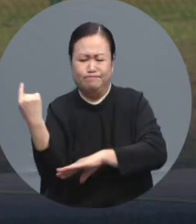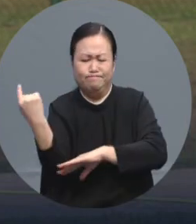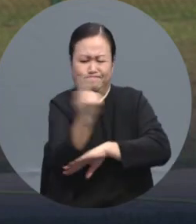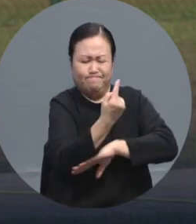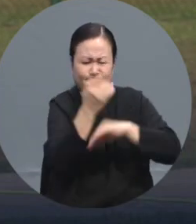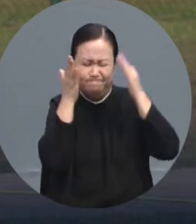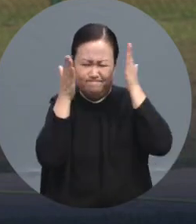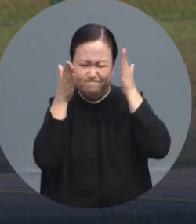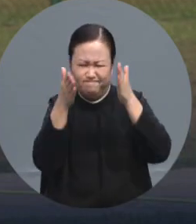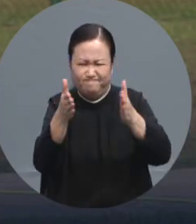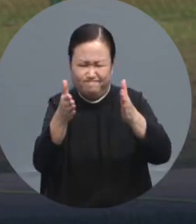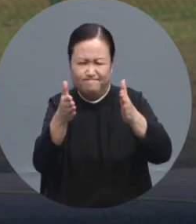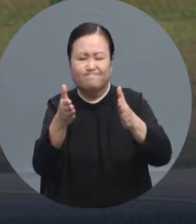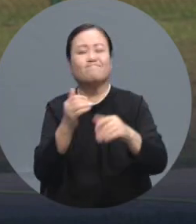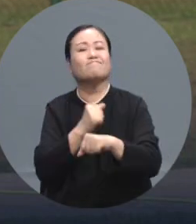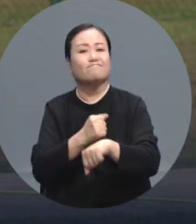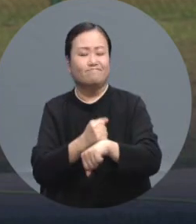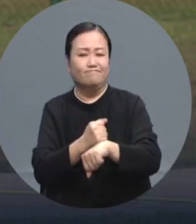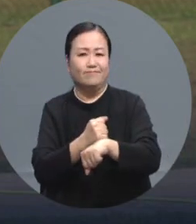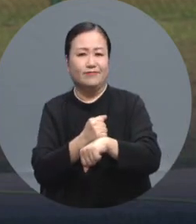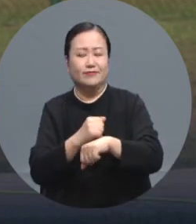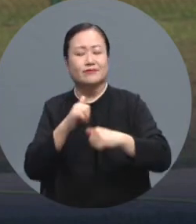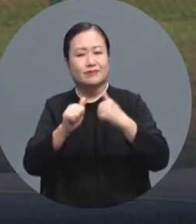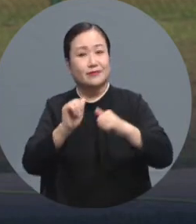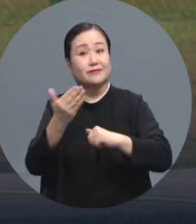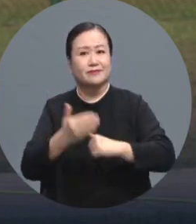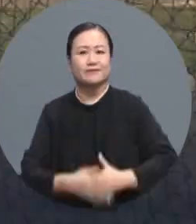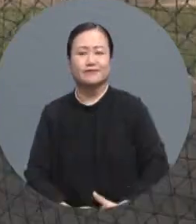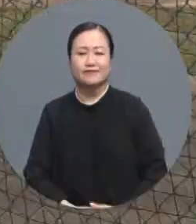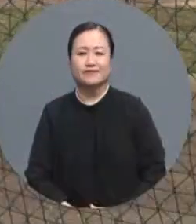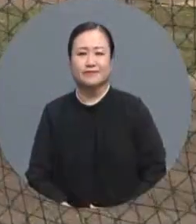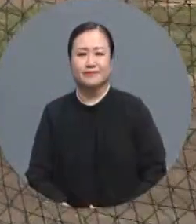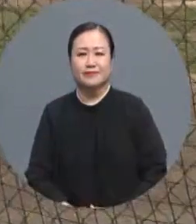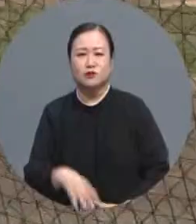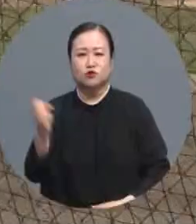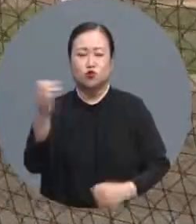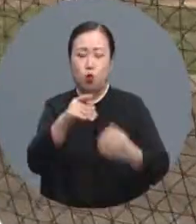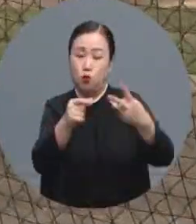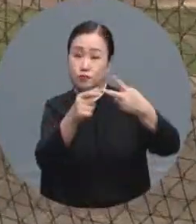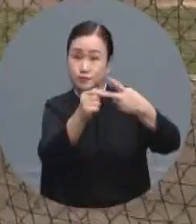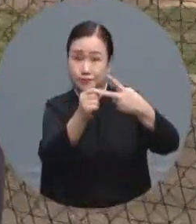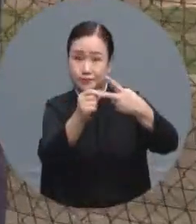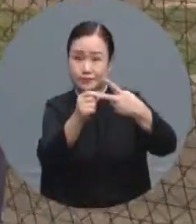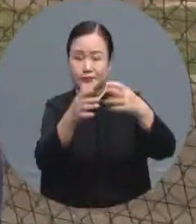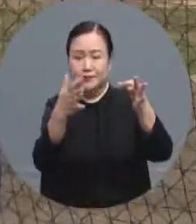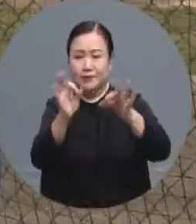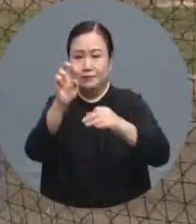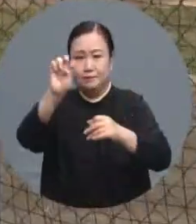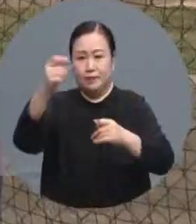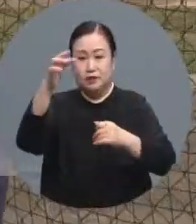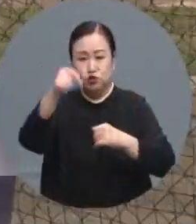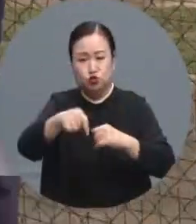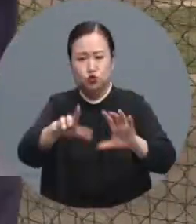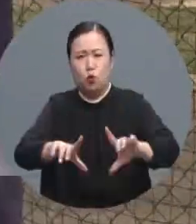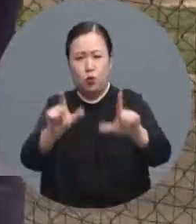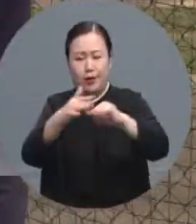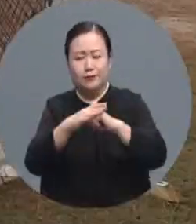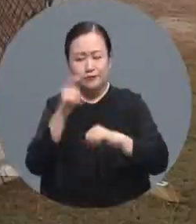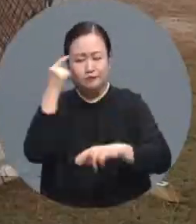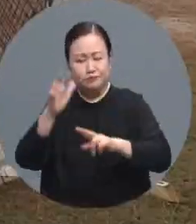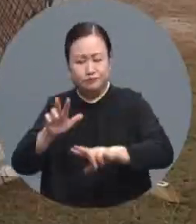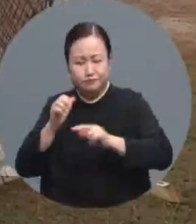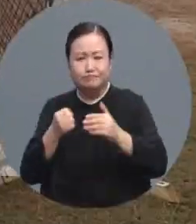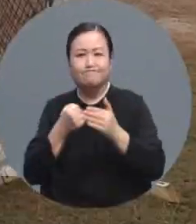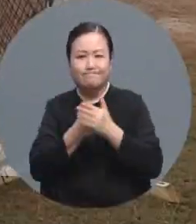더 신경을 많이 써서 플레이를 해야 될 것 같아요. 또 한 명의 후계 경쟁자 김민수도 올 시즌 각오가